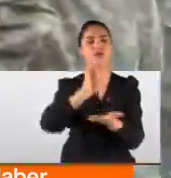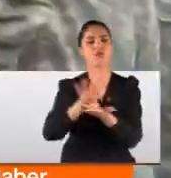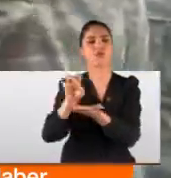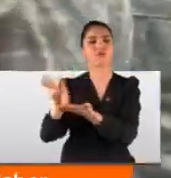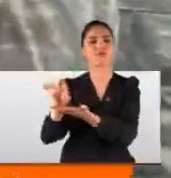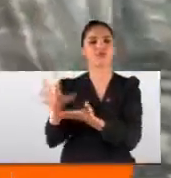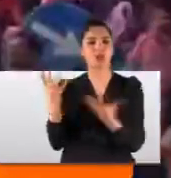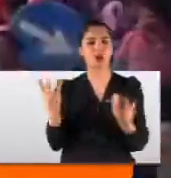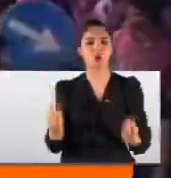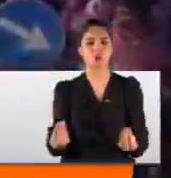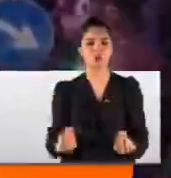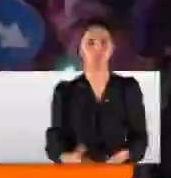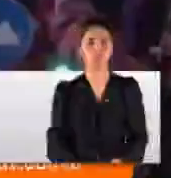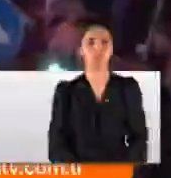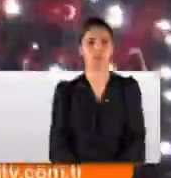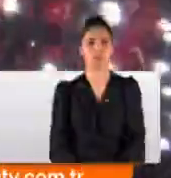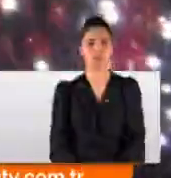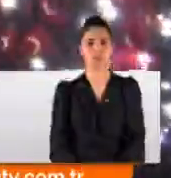temizlendi.